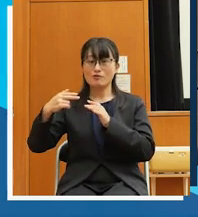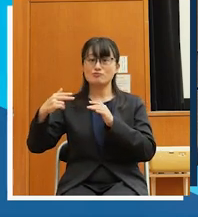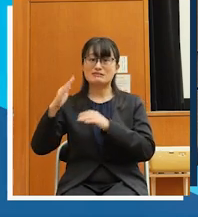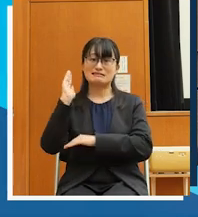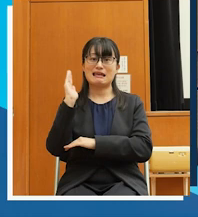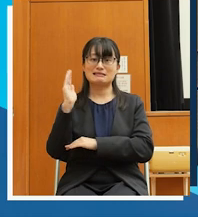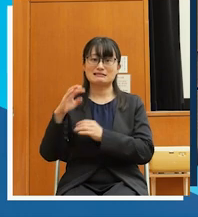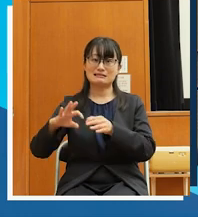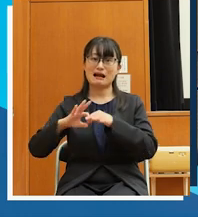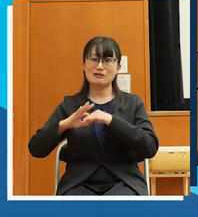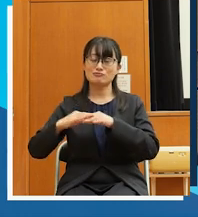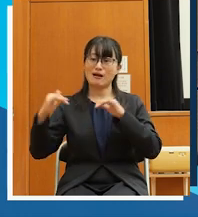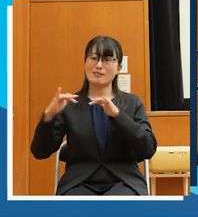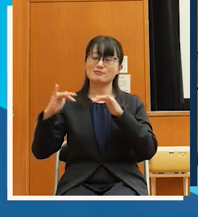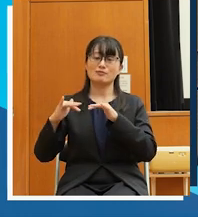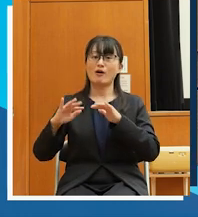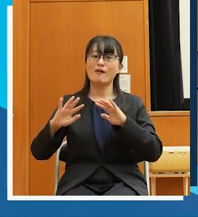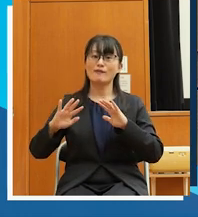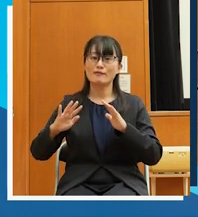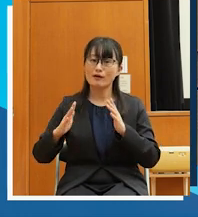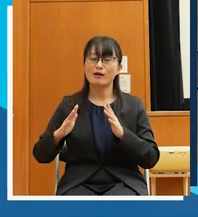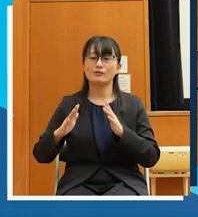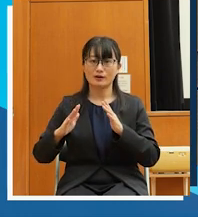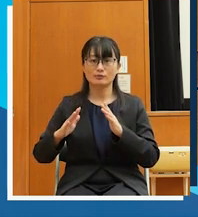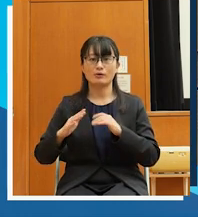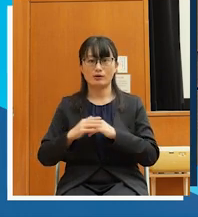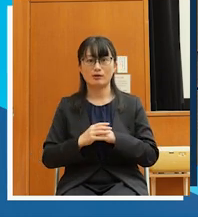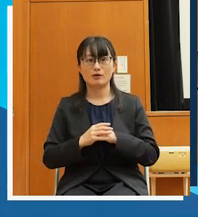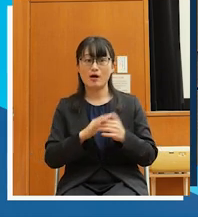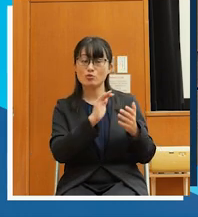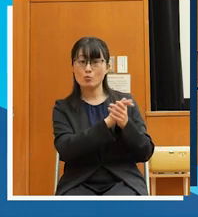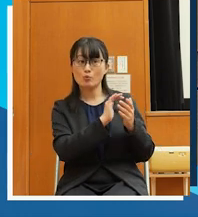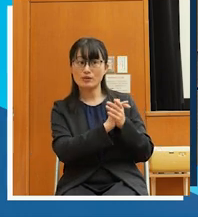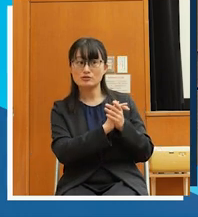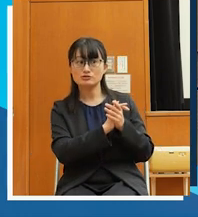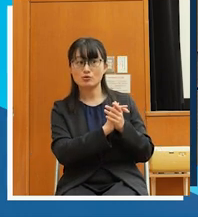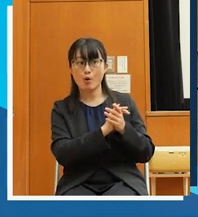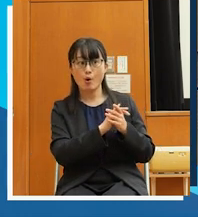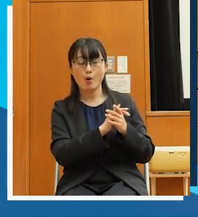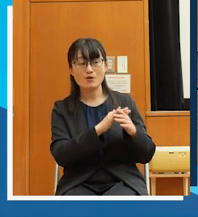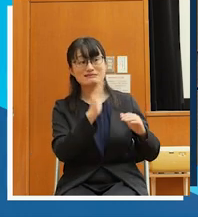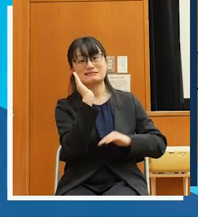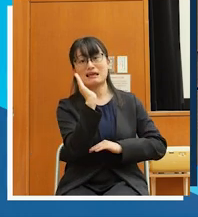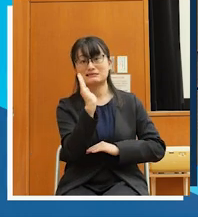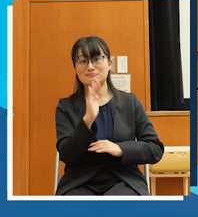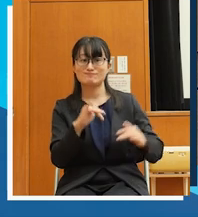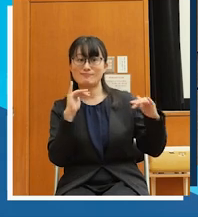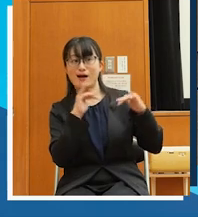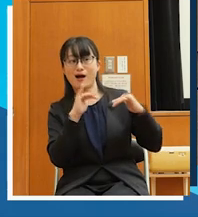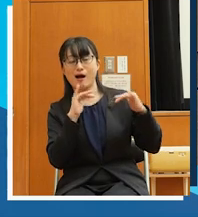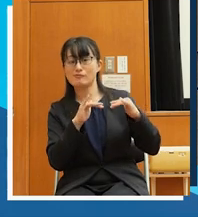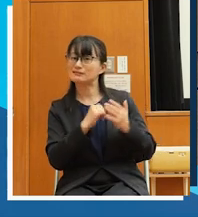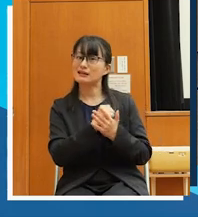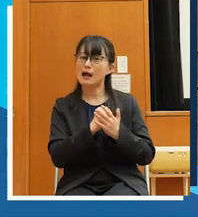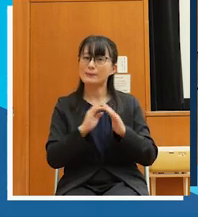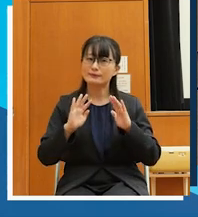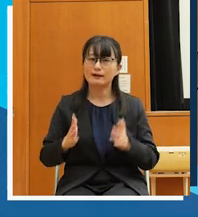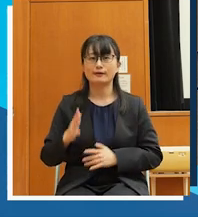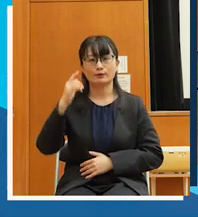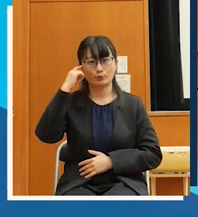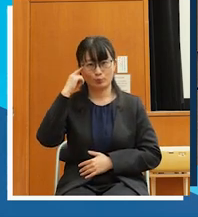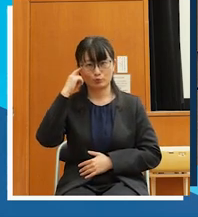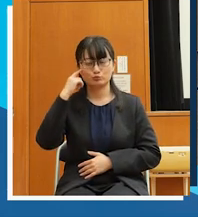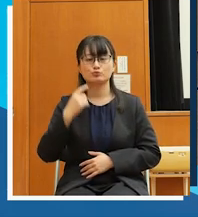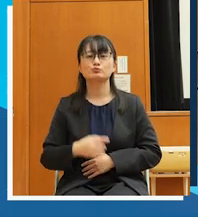だから自分のお家の中で政治について話す機会だったりとか友達とフランクに話す機会ってあんまりないのかなっていう風に思いますでも